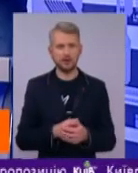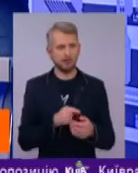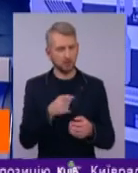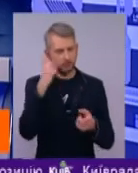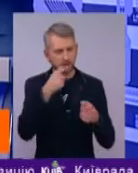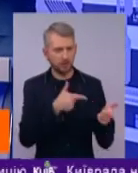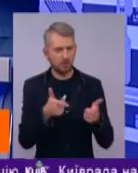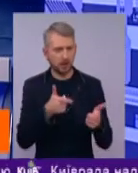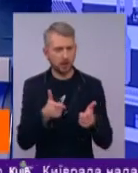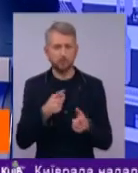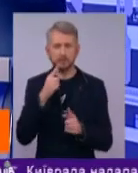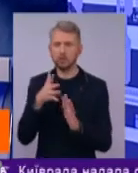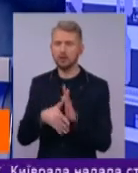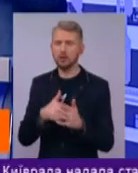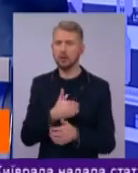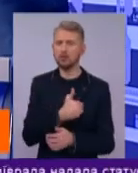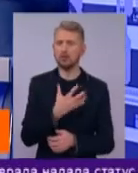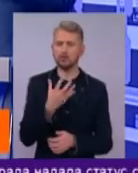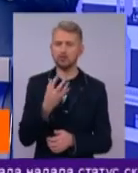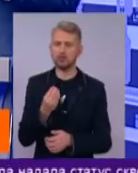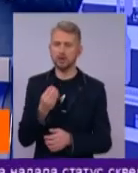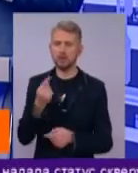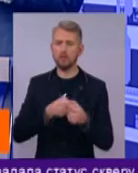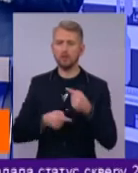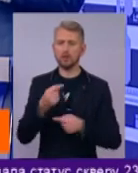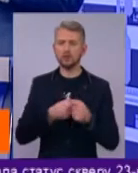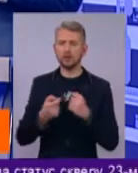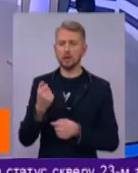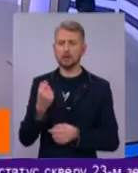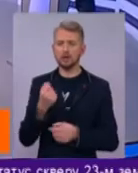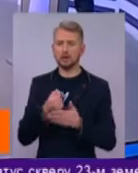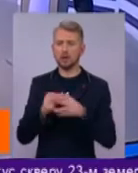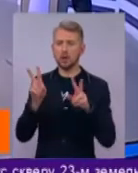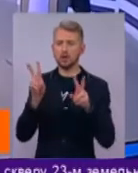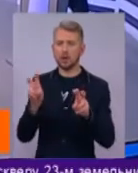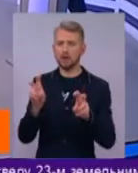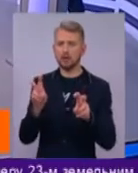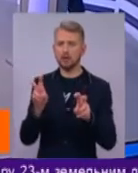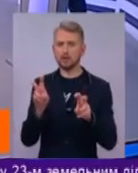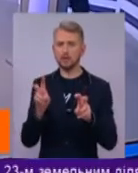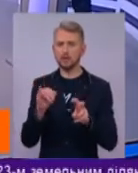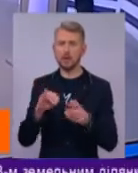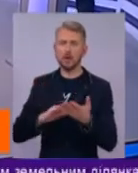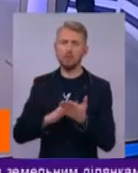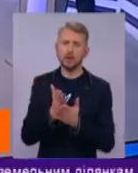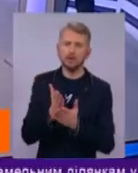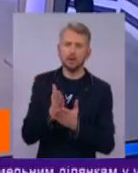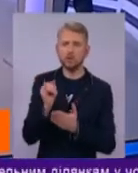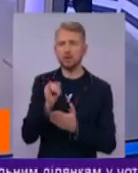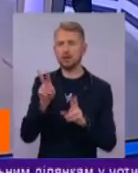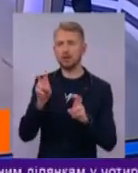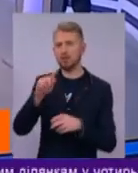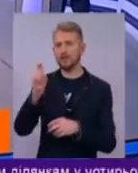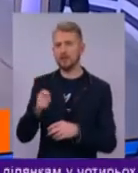подготовлених. Зрозуміло. Я б хотів би ще повернутися трішки ось до теми і політичної, і до теми